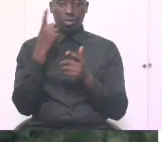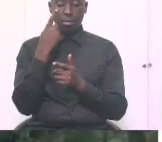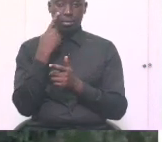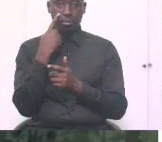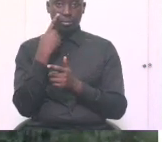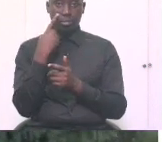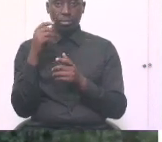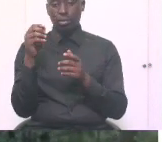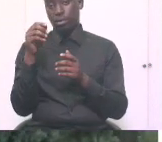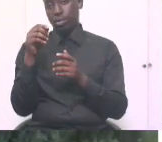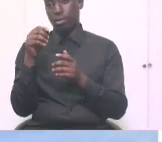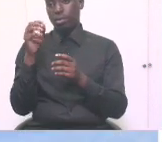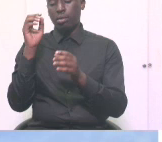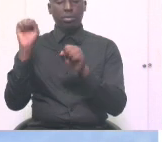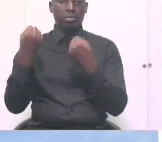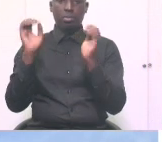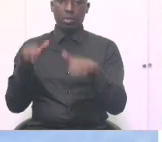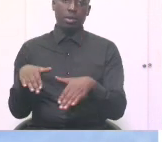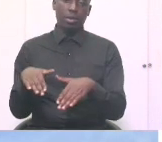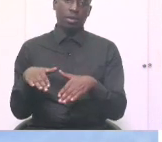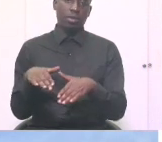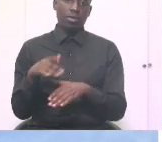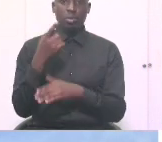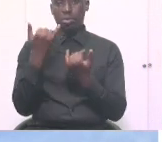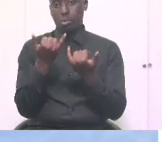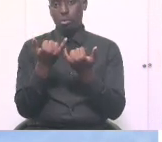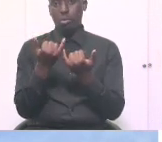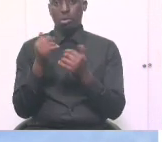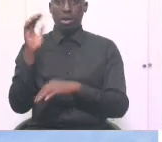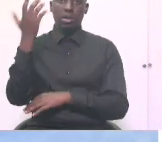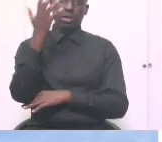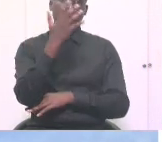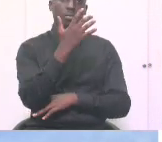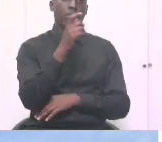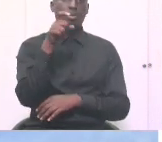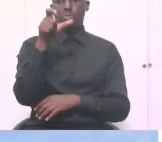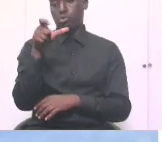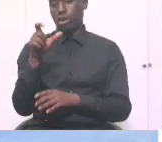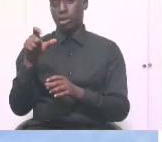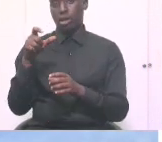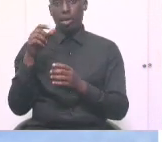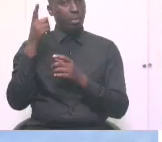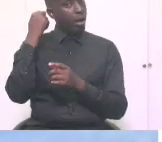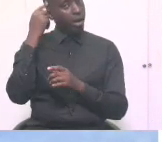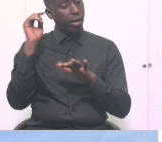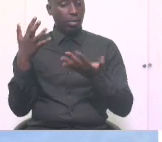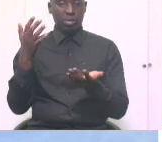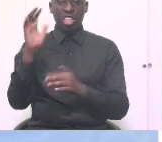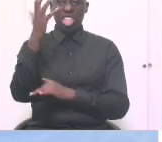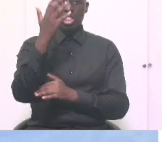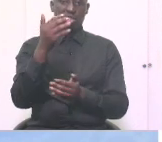wabakoreho havamo karombeti ngo babireke nyine nkabona nk'ubu ngubu hari ishyamba umuntu akeneye amakara akeneye igiti bona cyo